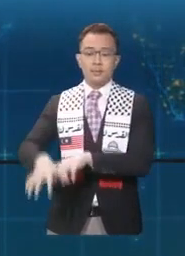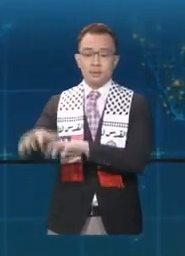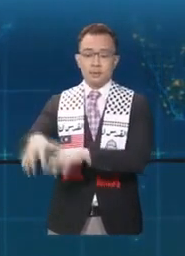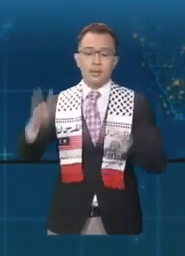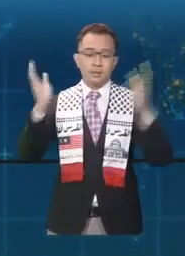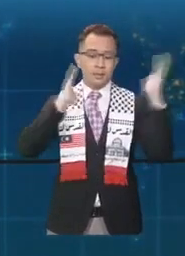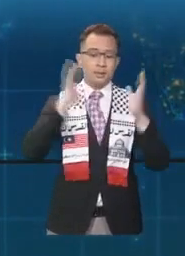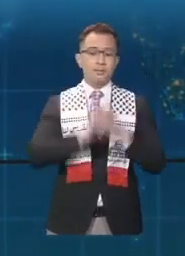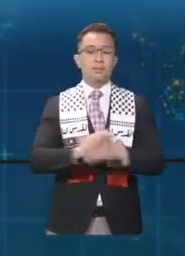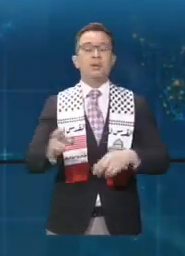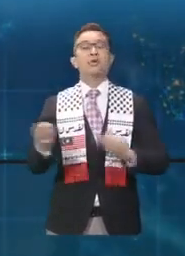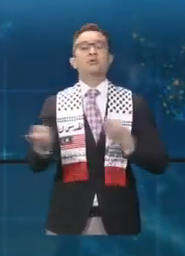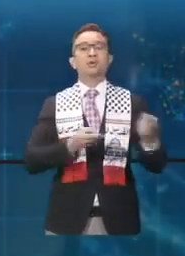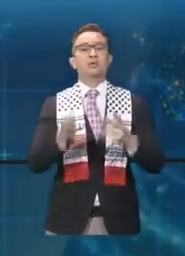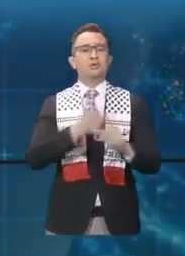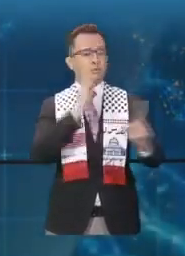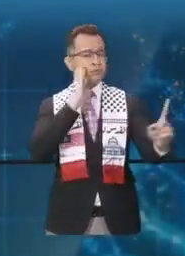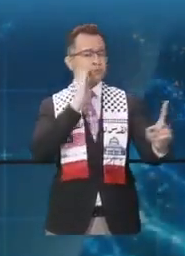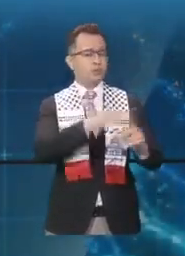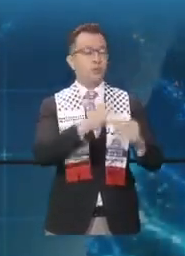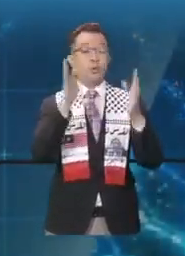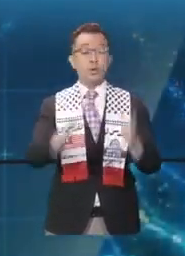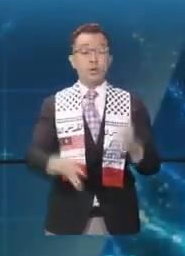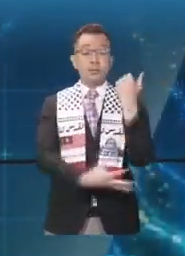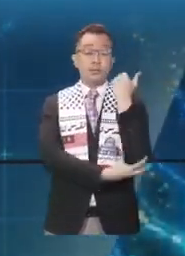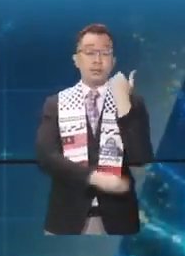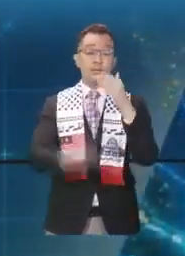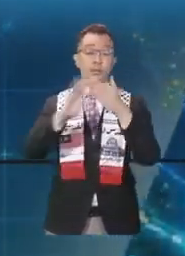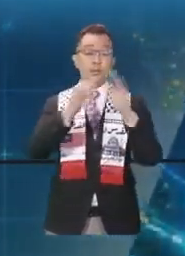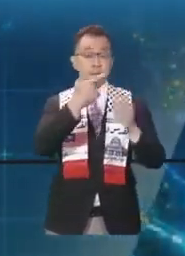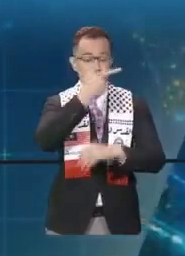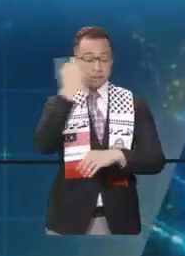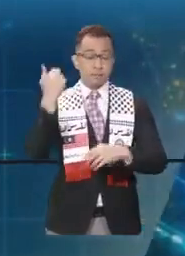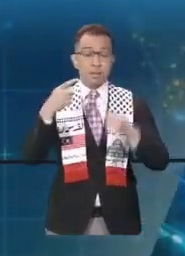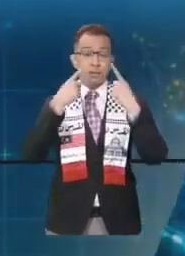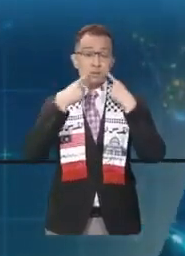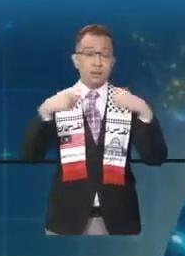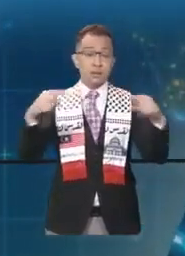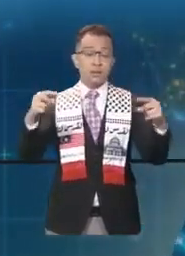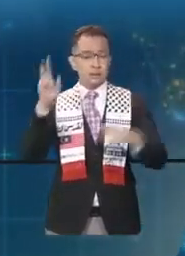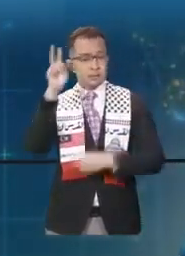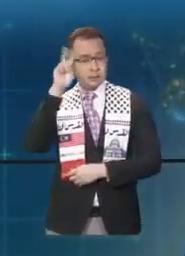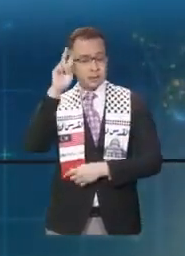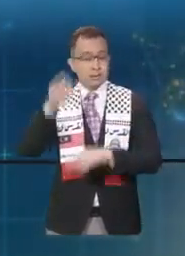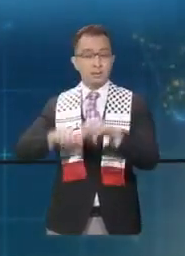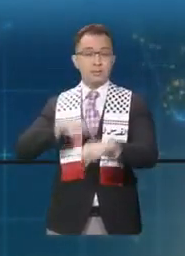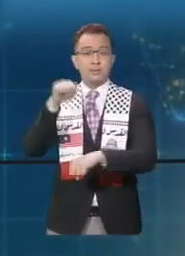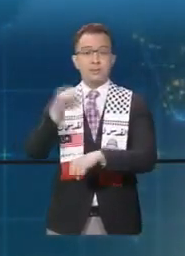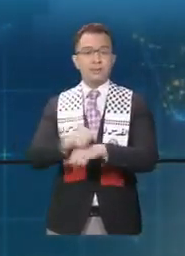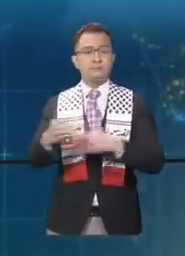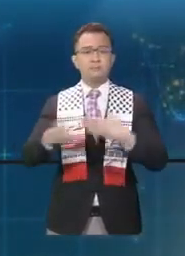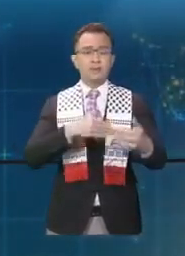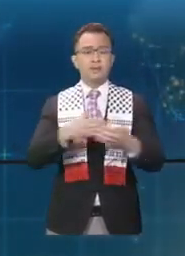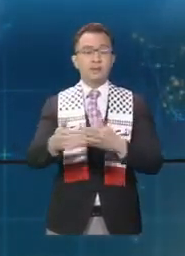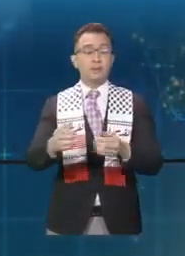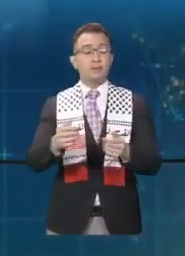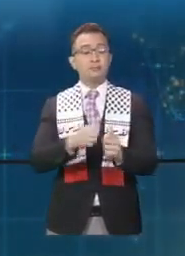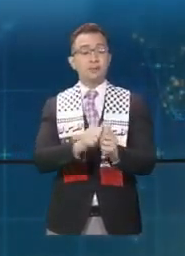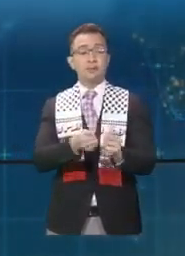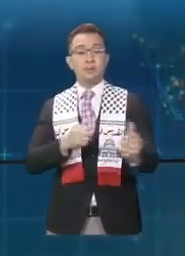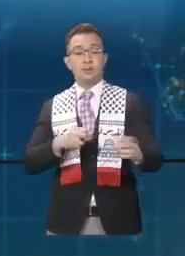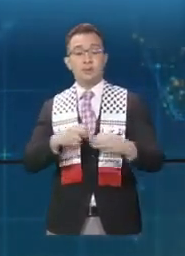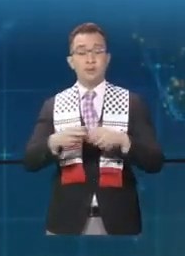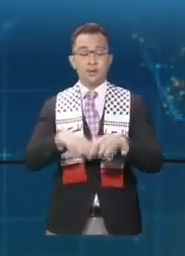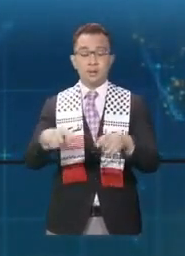negara usaha itu memfokuskan golongan miskin Bandar susulan kejayaan model sama di Singapura biarpun berdepan kekangan